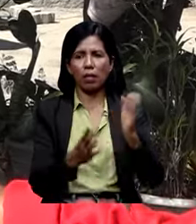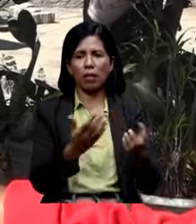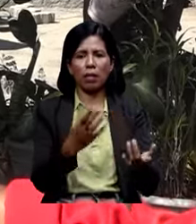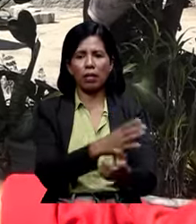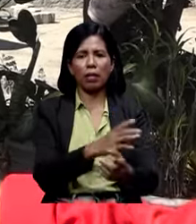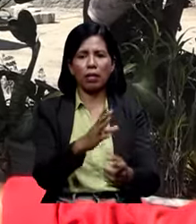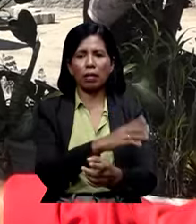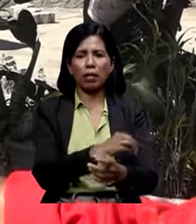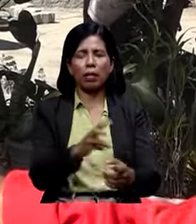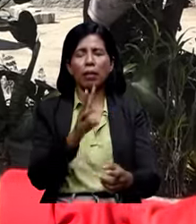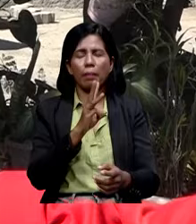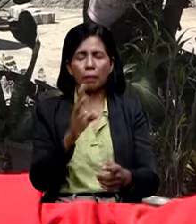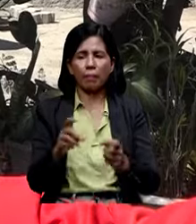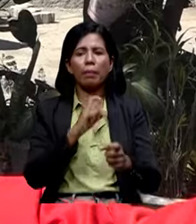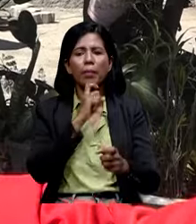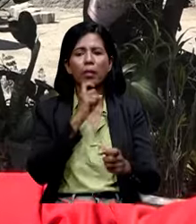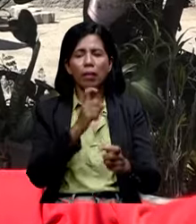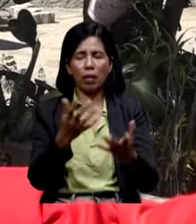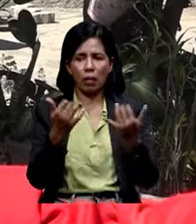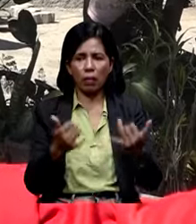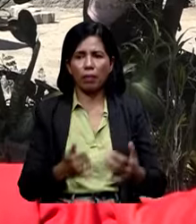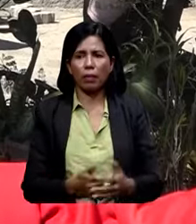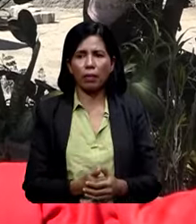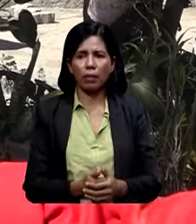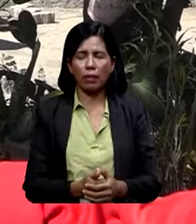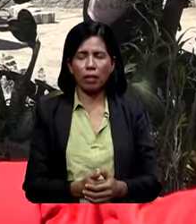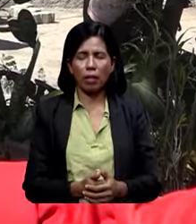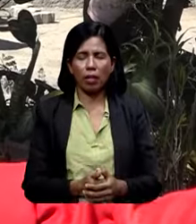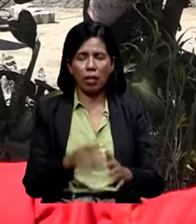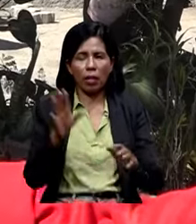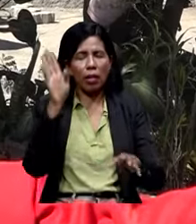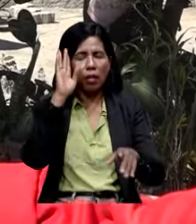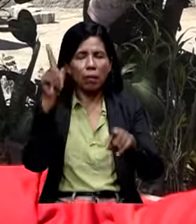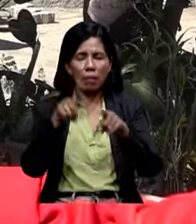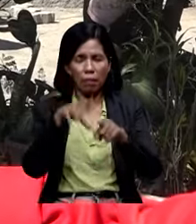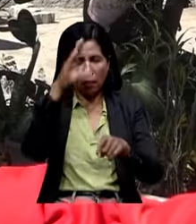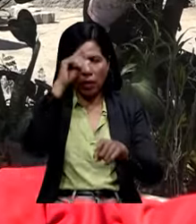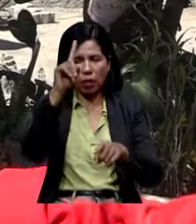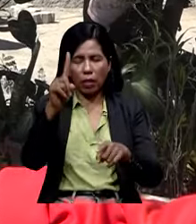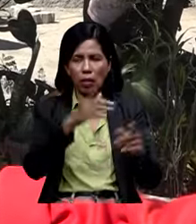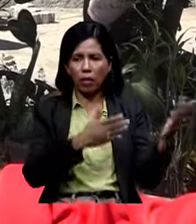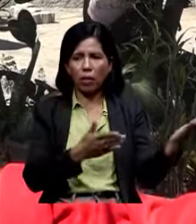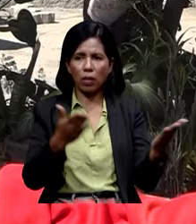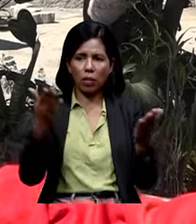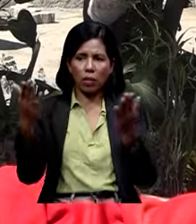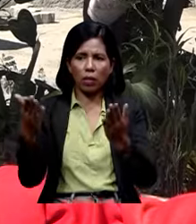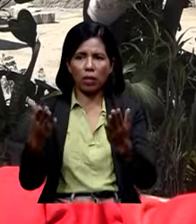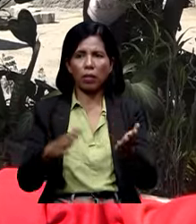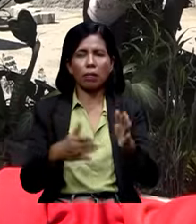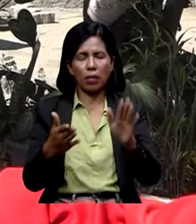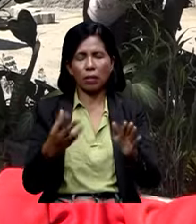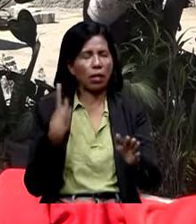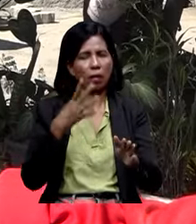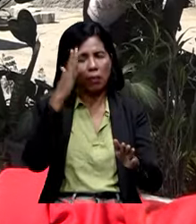makna fatin helane ne ane alin mane ida uluk lori loader mes lahatene nya mate kamoris